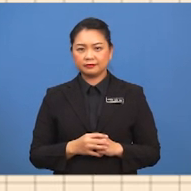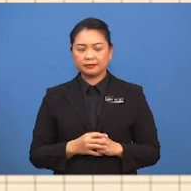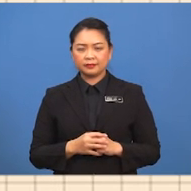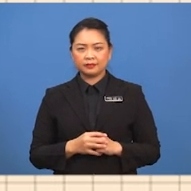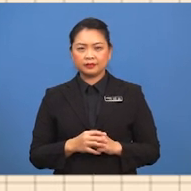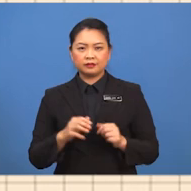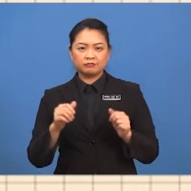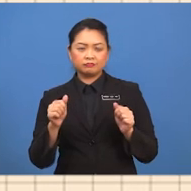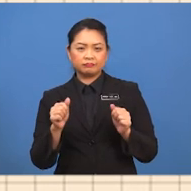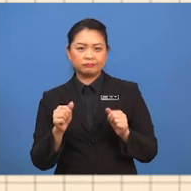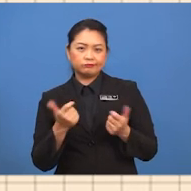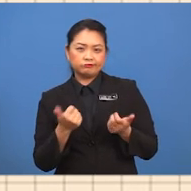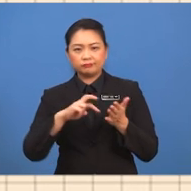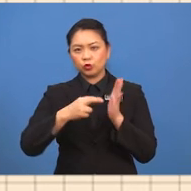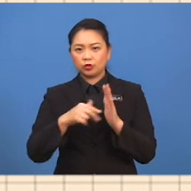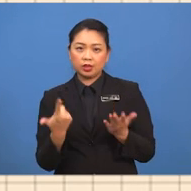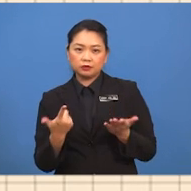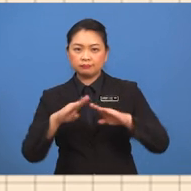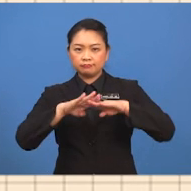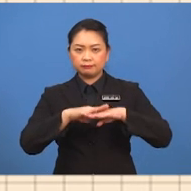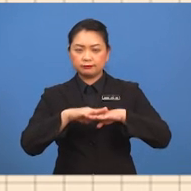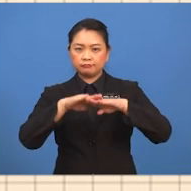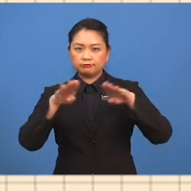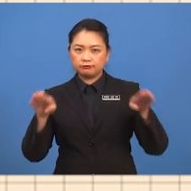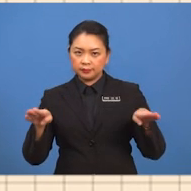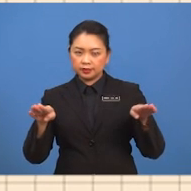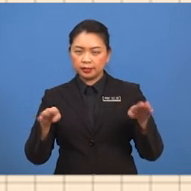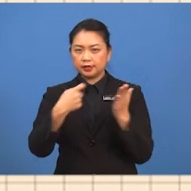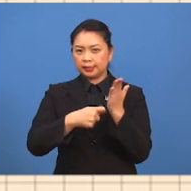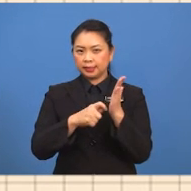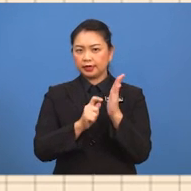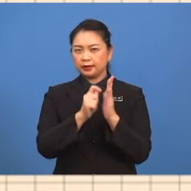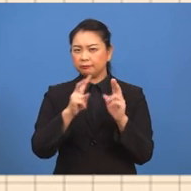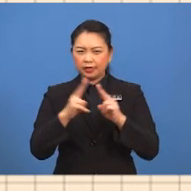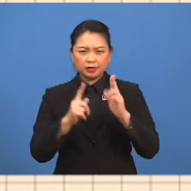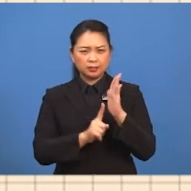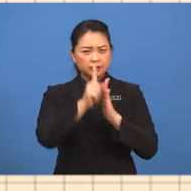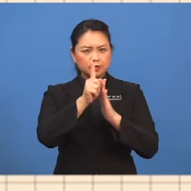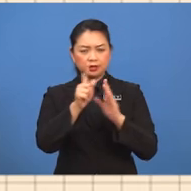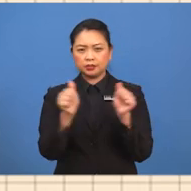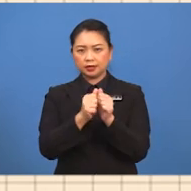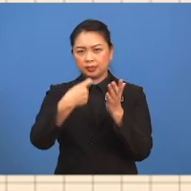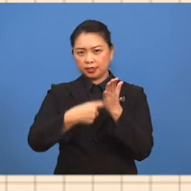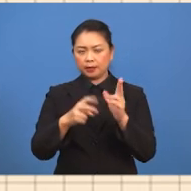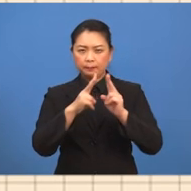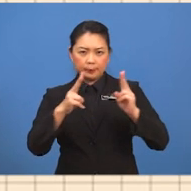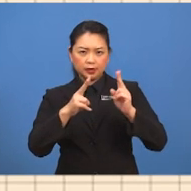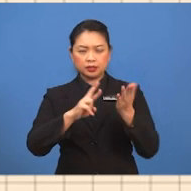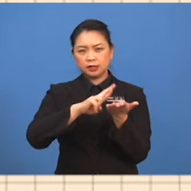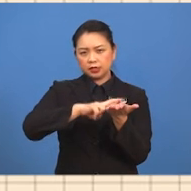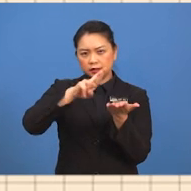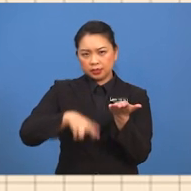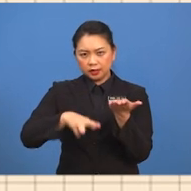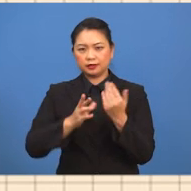Dengan kata lain, beza nilai tertinggi dengan nilai terendah.